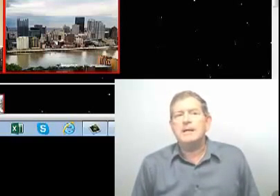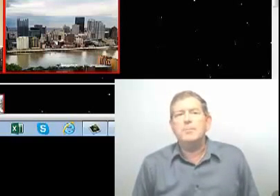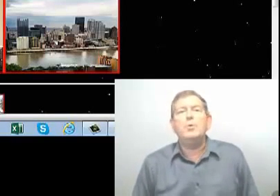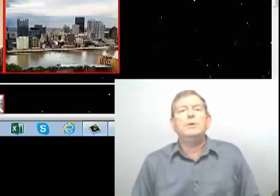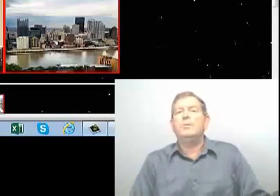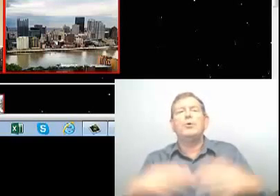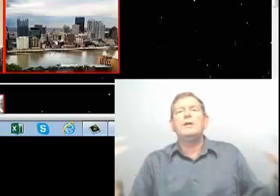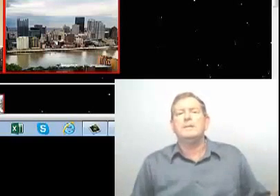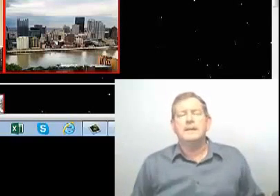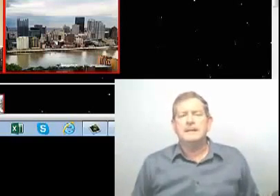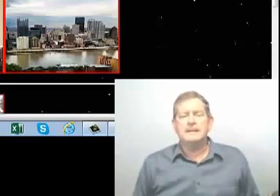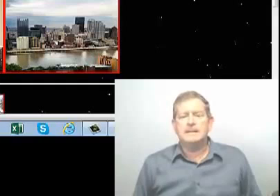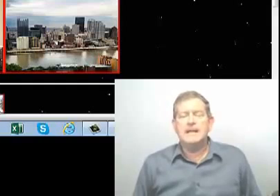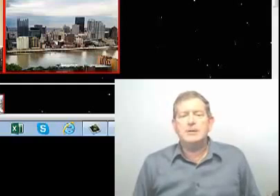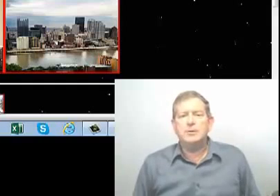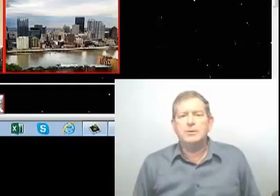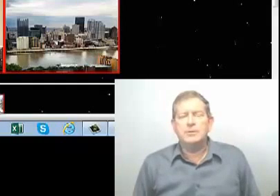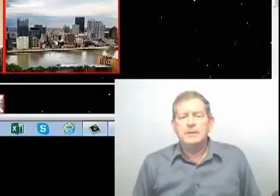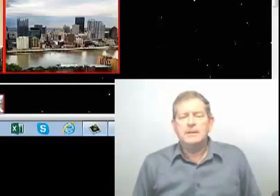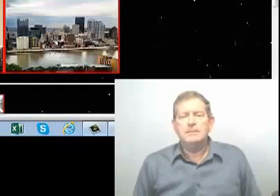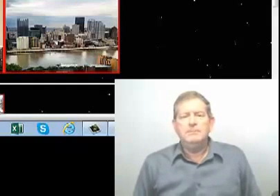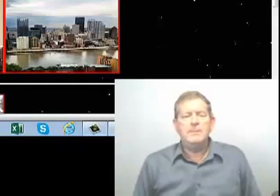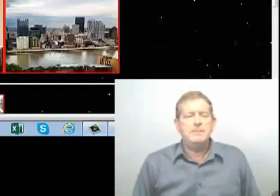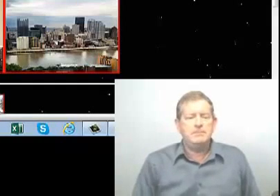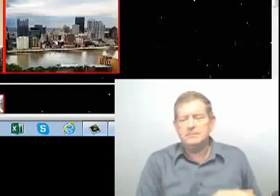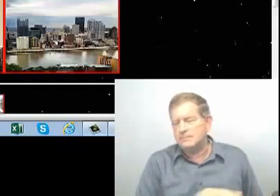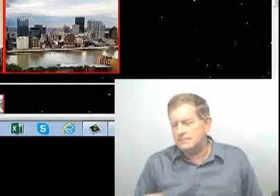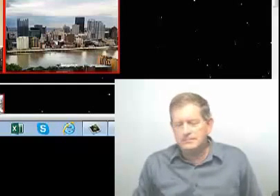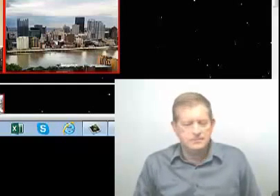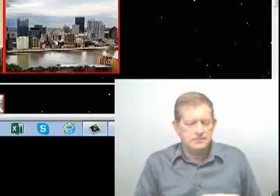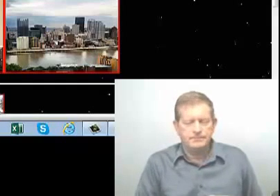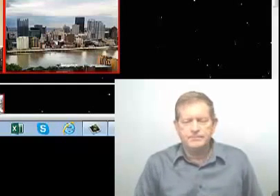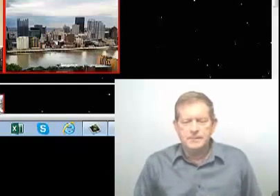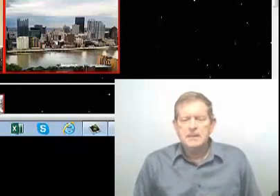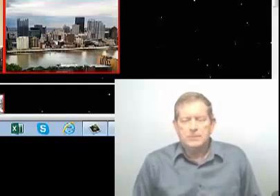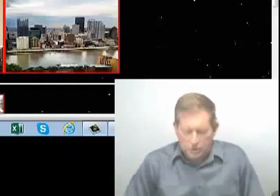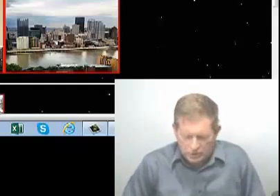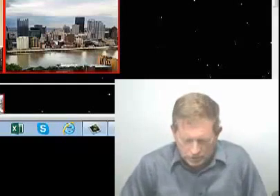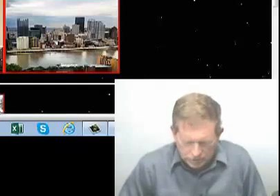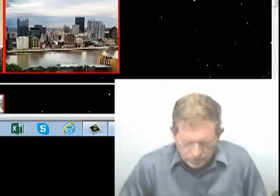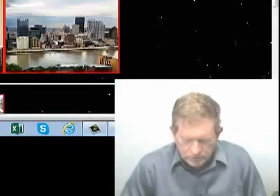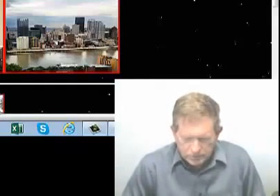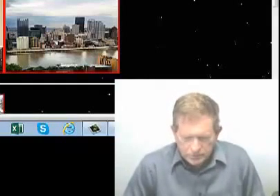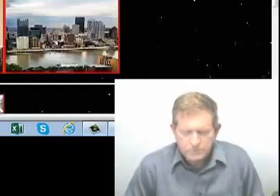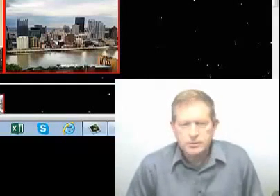là où il y a beaucoup de bruit, tel que mimi,